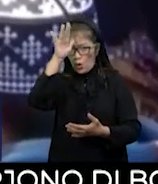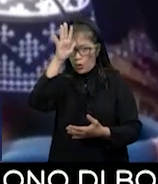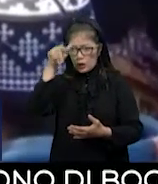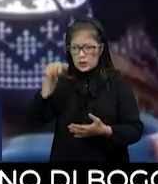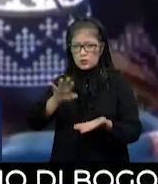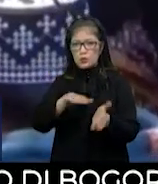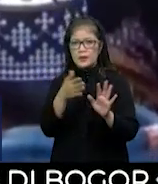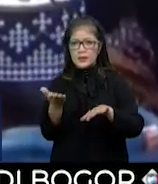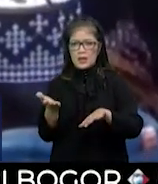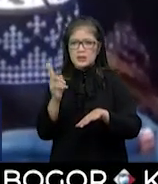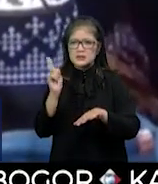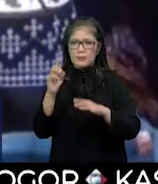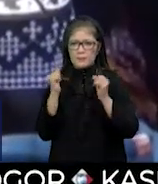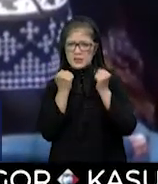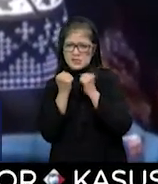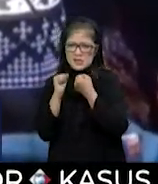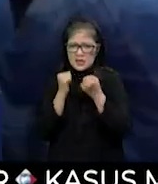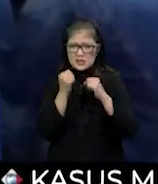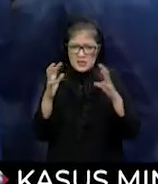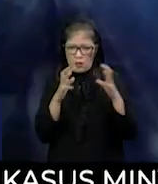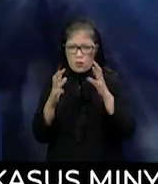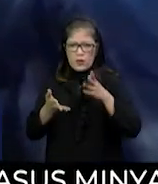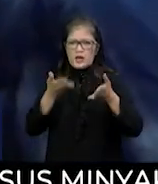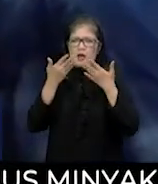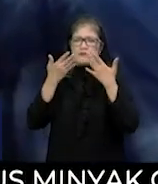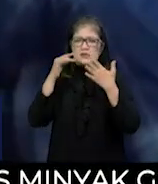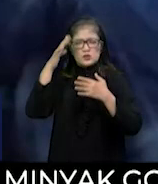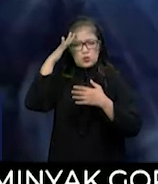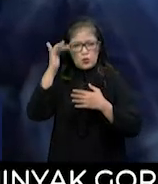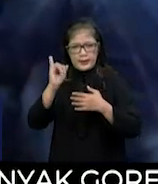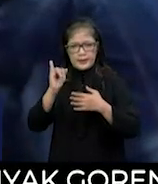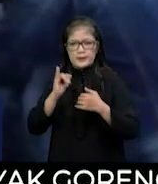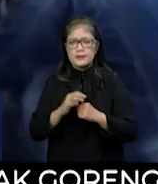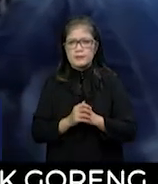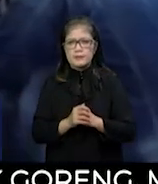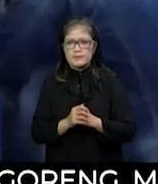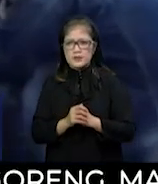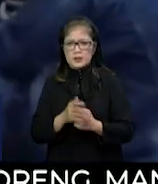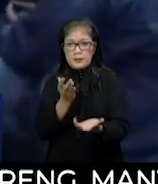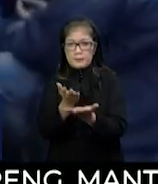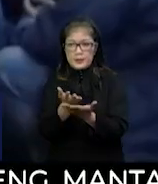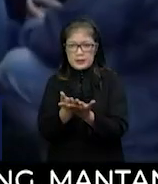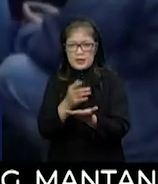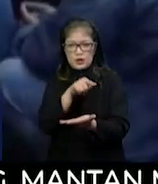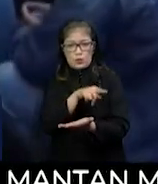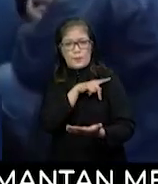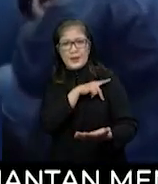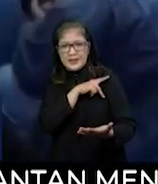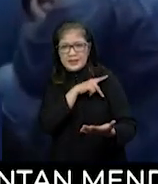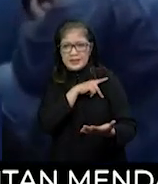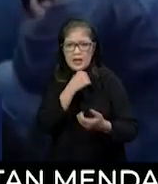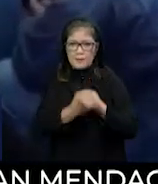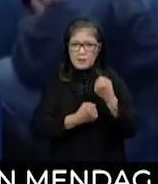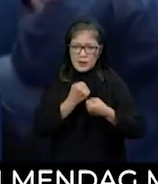tewas akibat berdesakan hingga kehabisan nafas. Boboto mendesak Persib Bandung serta panitia pelaksana meminta maaf kepada